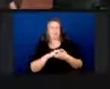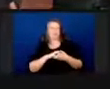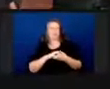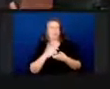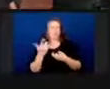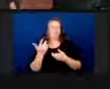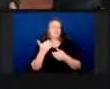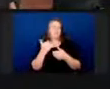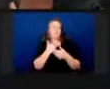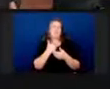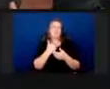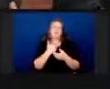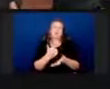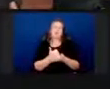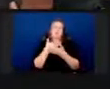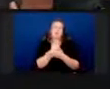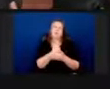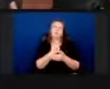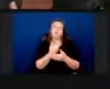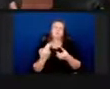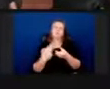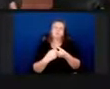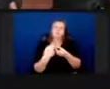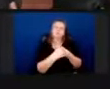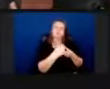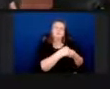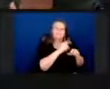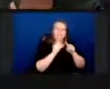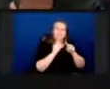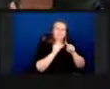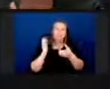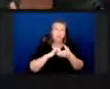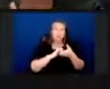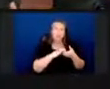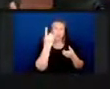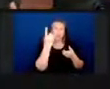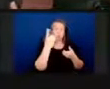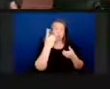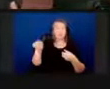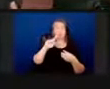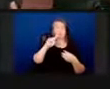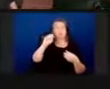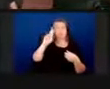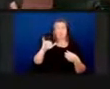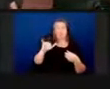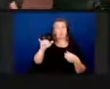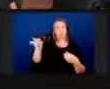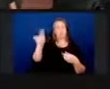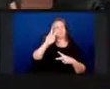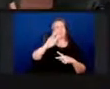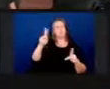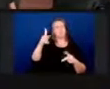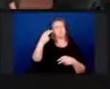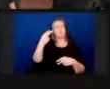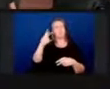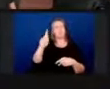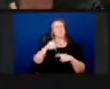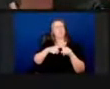Tunafanya hivi ili tuweze kuhakikisha kuwa tunawabia wanaoweza kuwasaidia wanafunzi